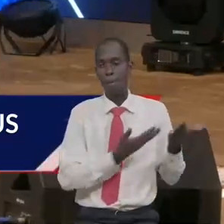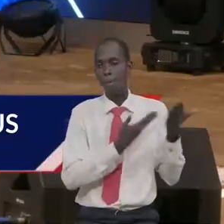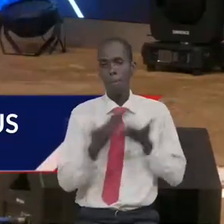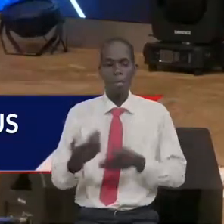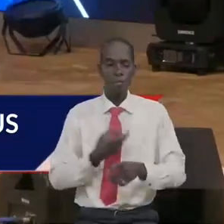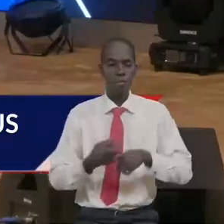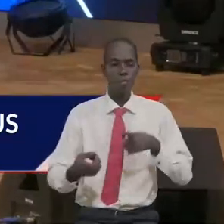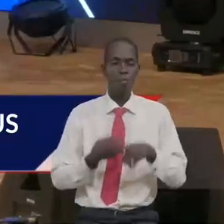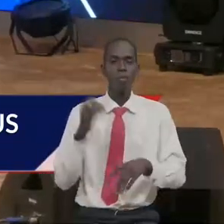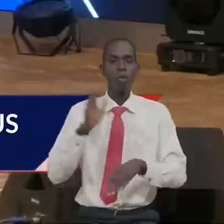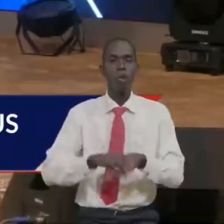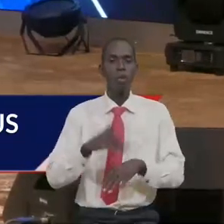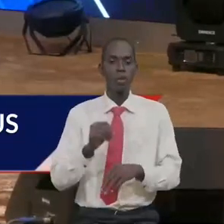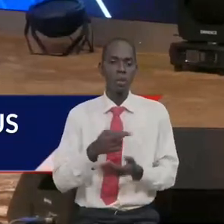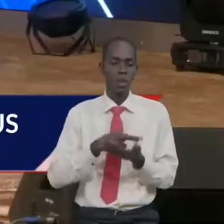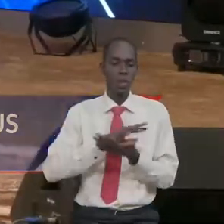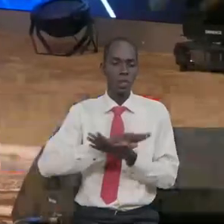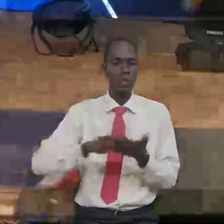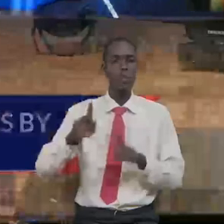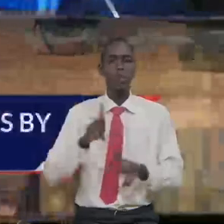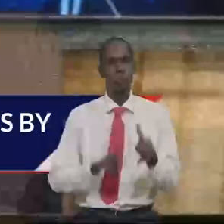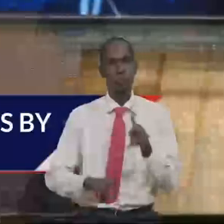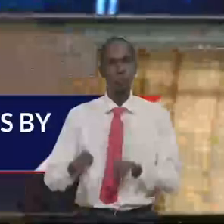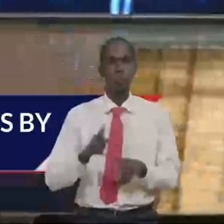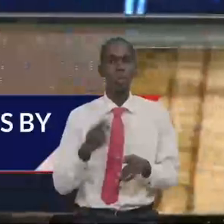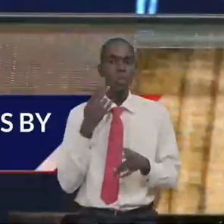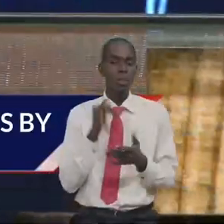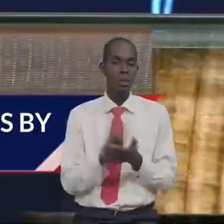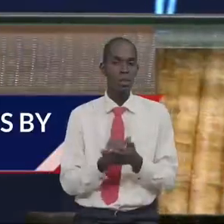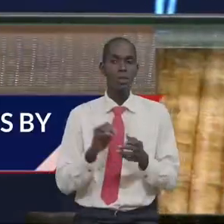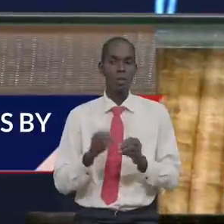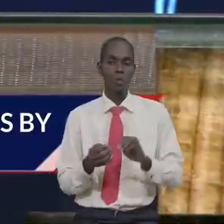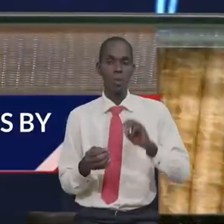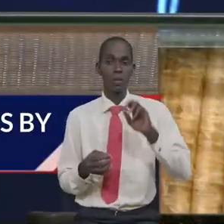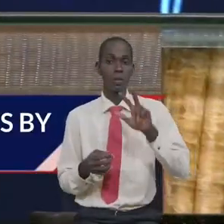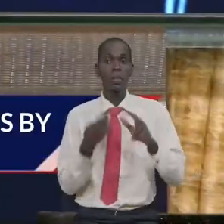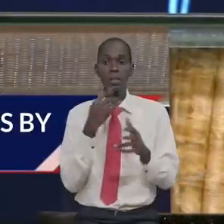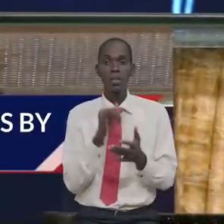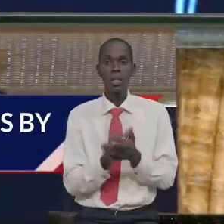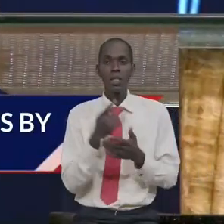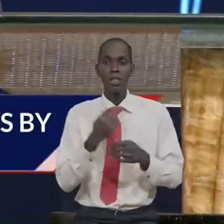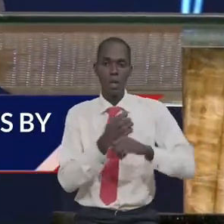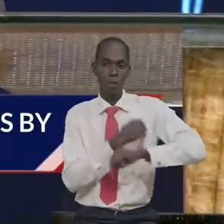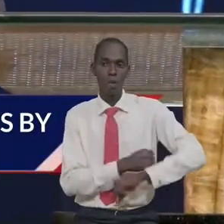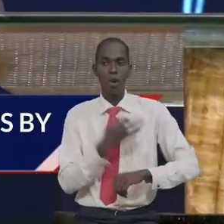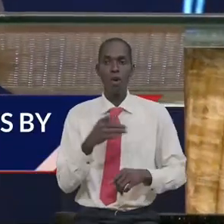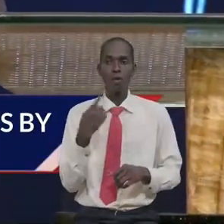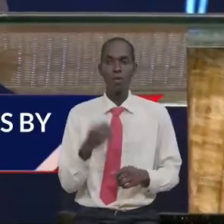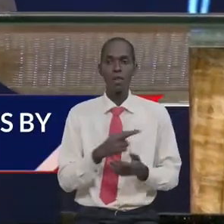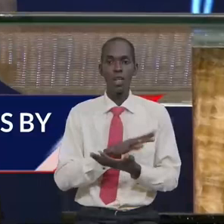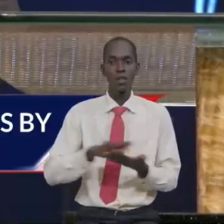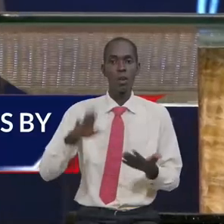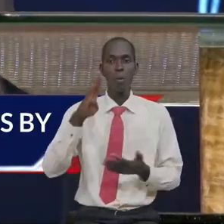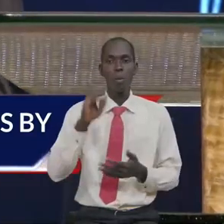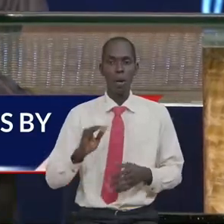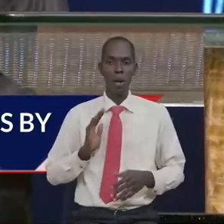persécution est venue sur le juste. Deuxième point. C'est la préservation du juste par notre Père fidèle.